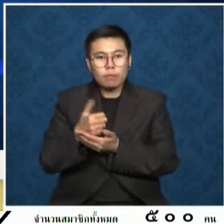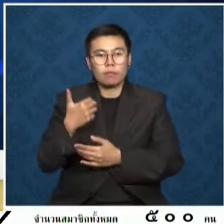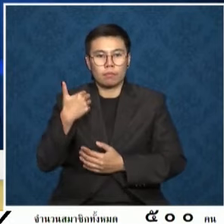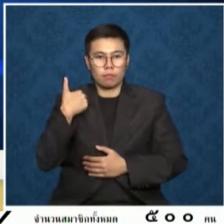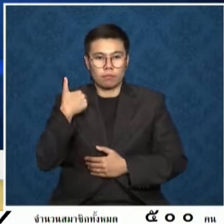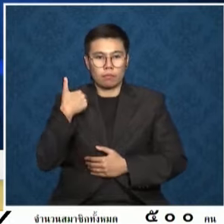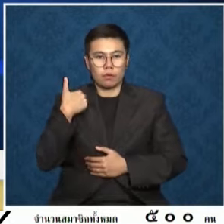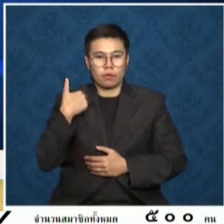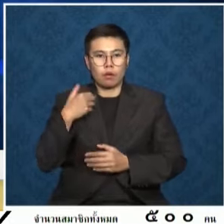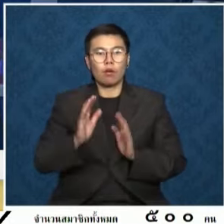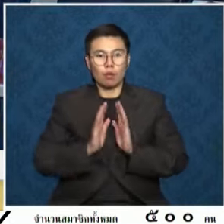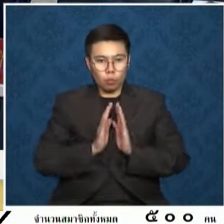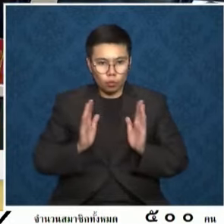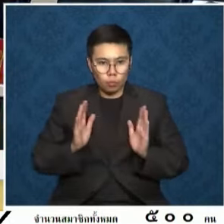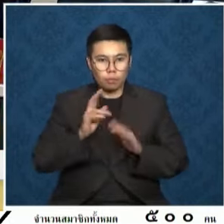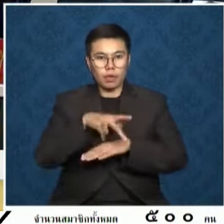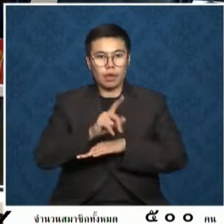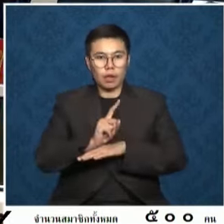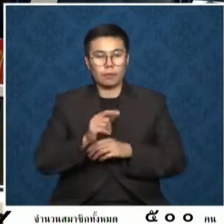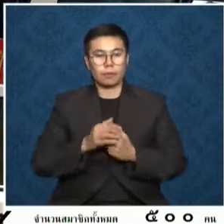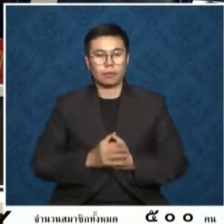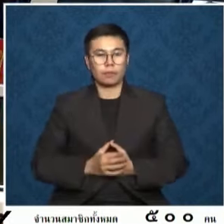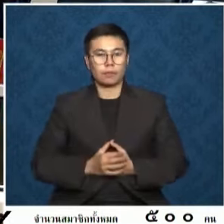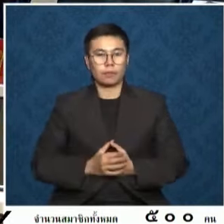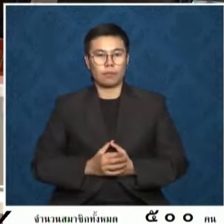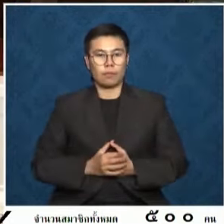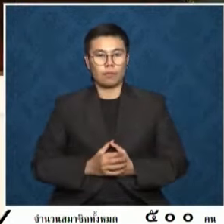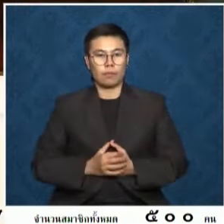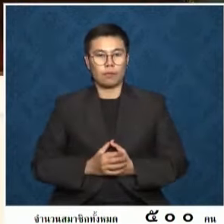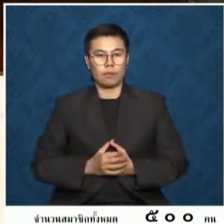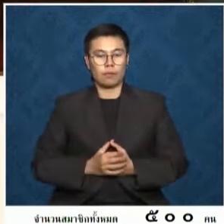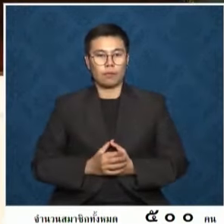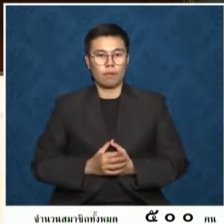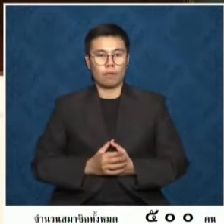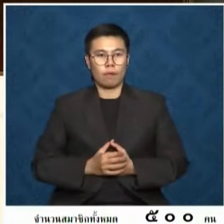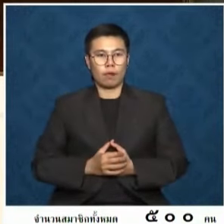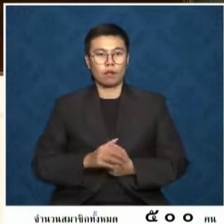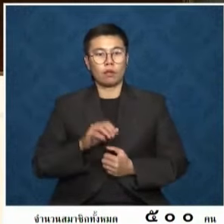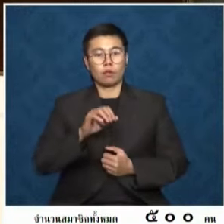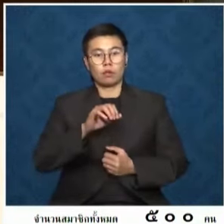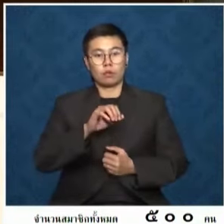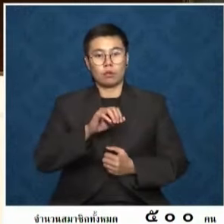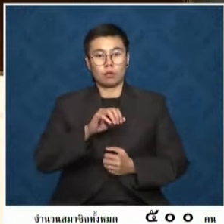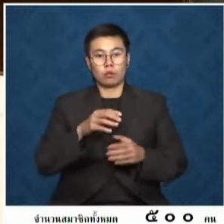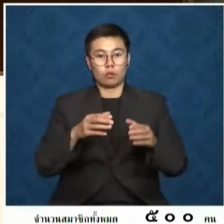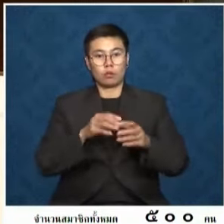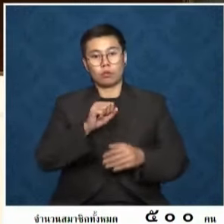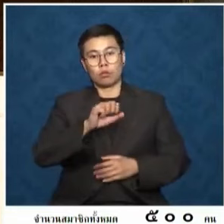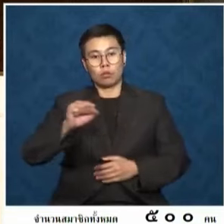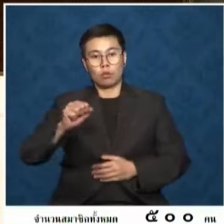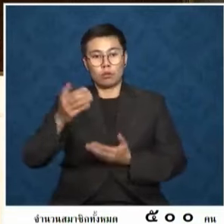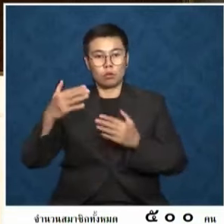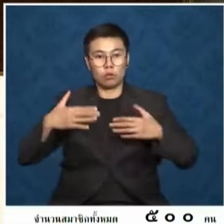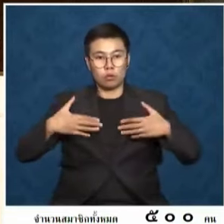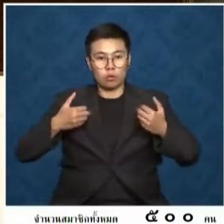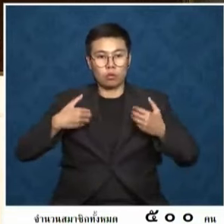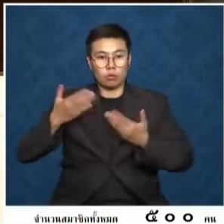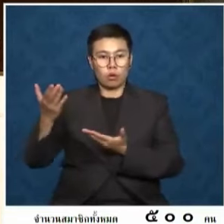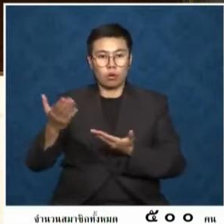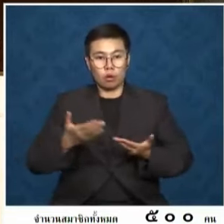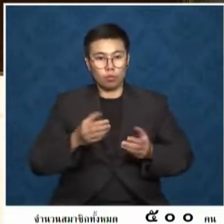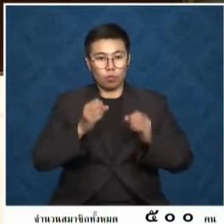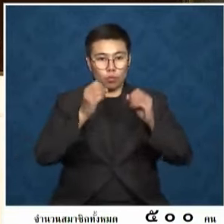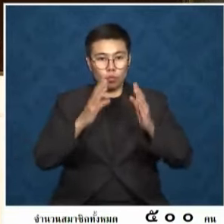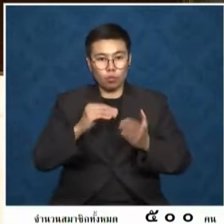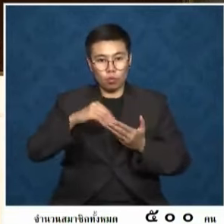เลยครับขอบคุณครับท่านประธานครับ ครับขอบคุณครับสภาผู้แทนราษฎรนะครับยินดีต้อนรับคณะครูนักเรียน